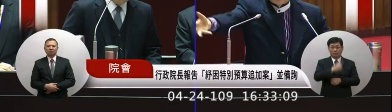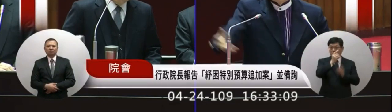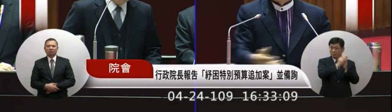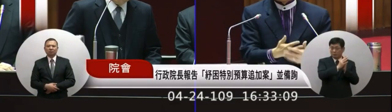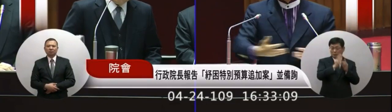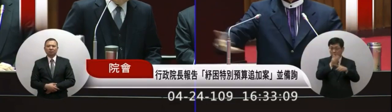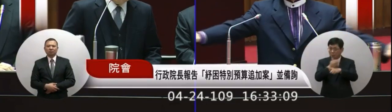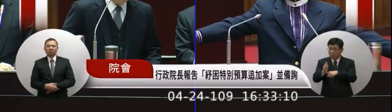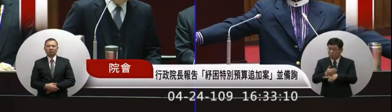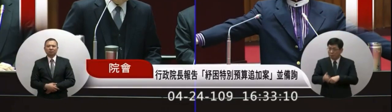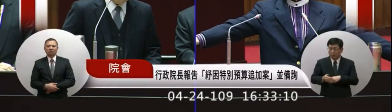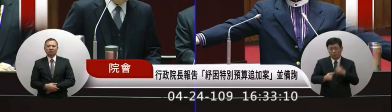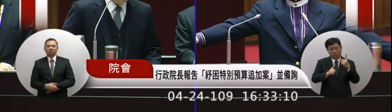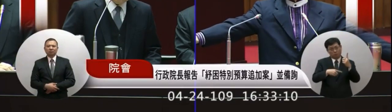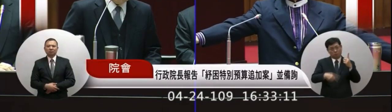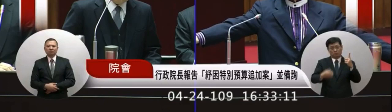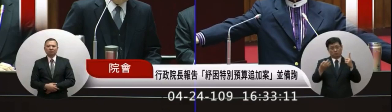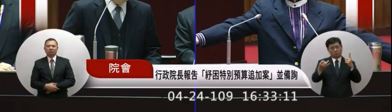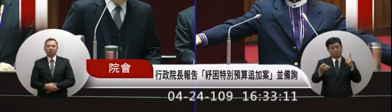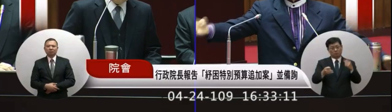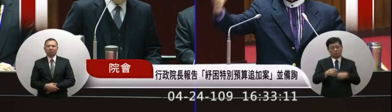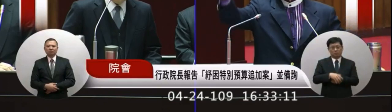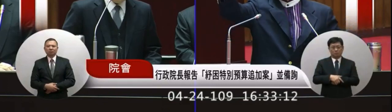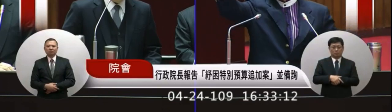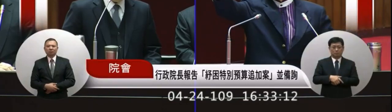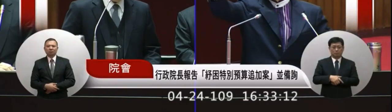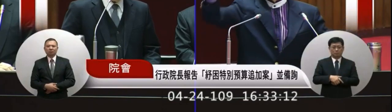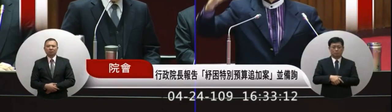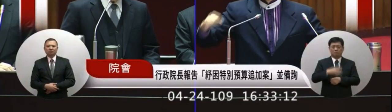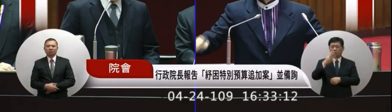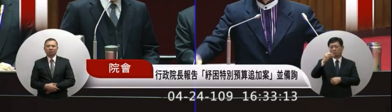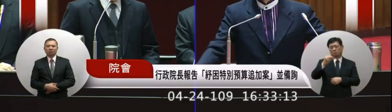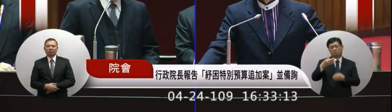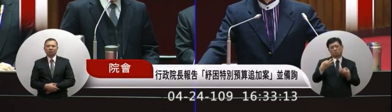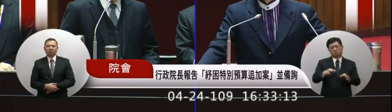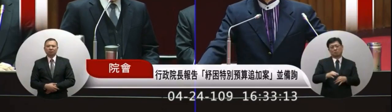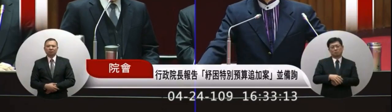下去，平均分配每个人多少？基本工